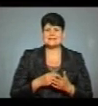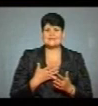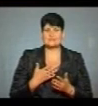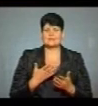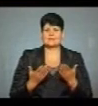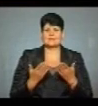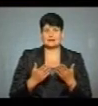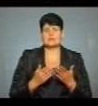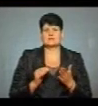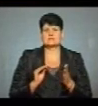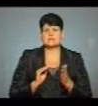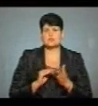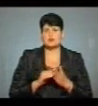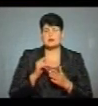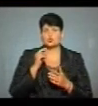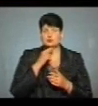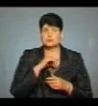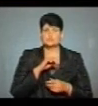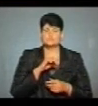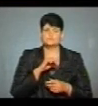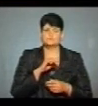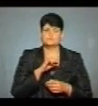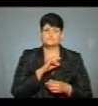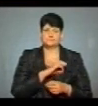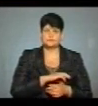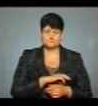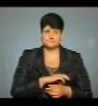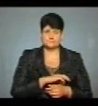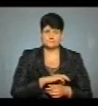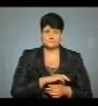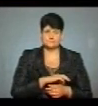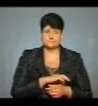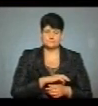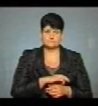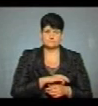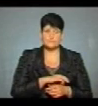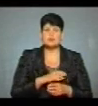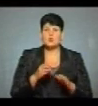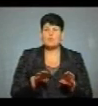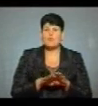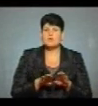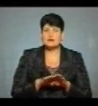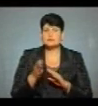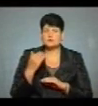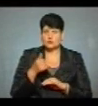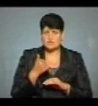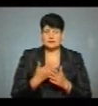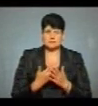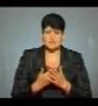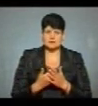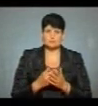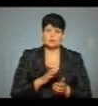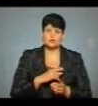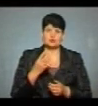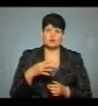які встановлює економічно обґрунтовані, як ви кажете, якщо ми порівняємо минулий рік, і хоча б, до прикладу, так, йшлося про